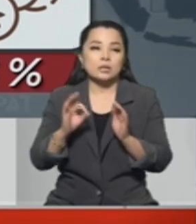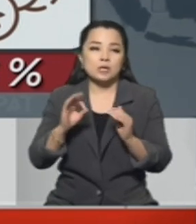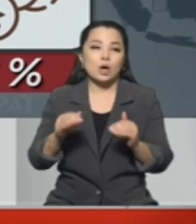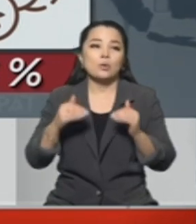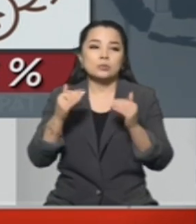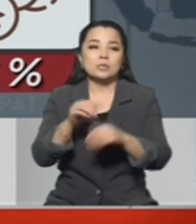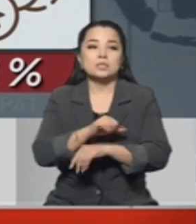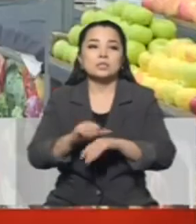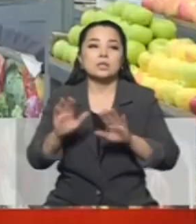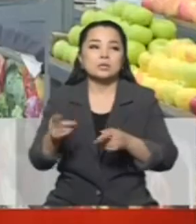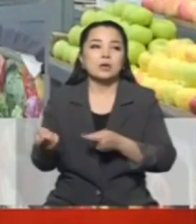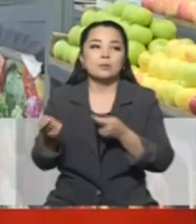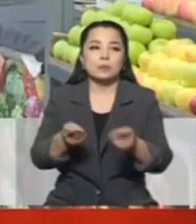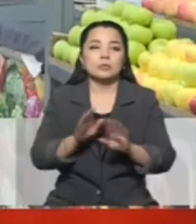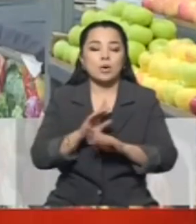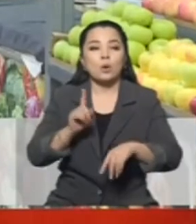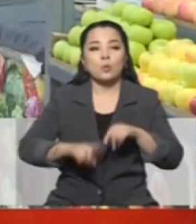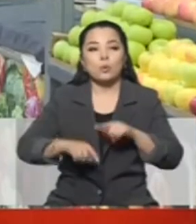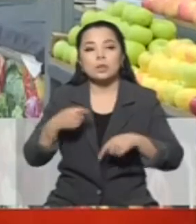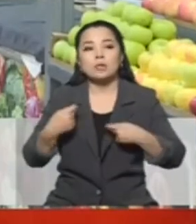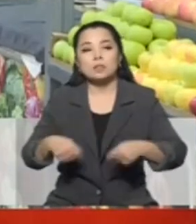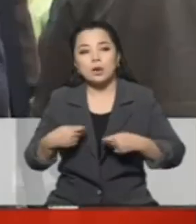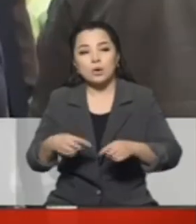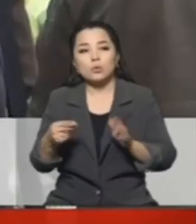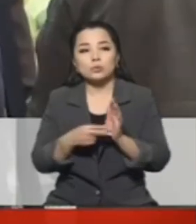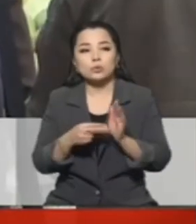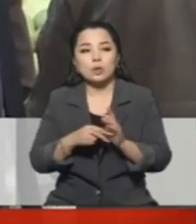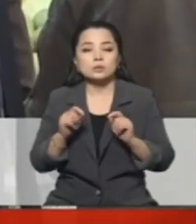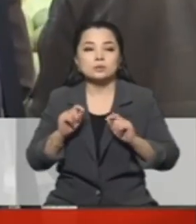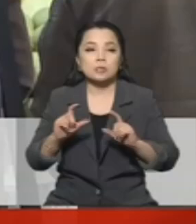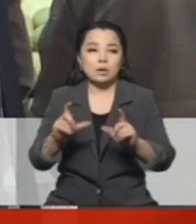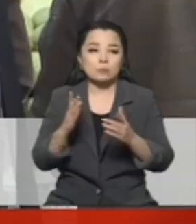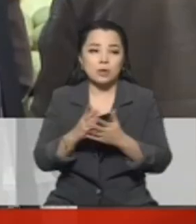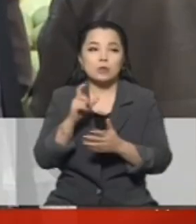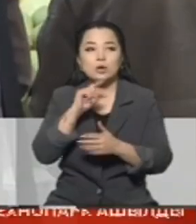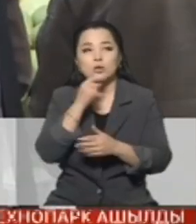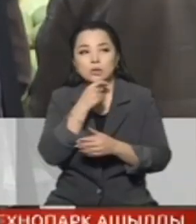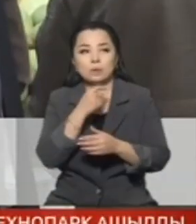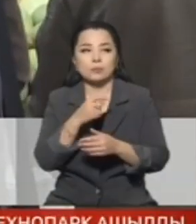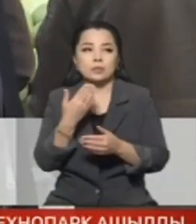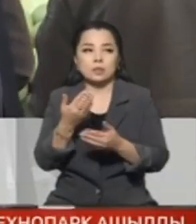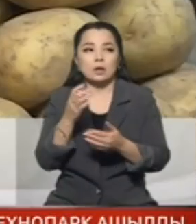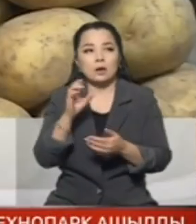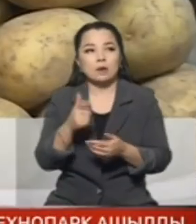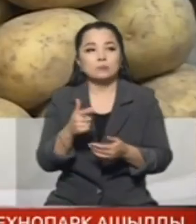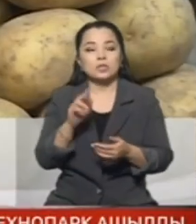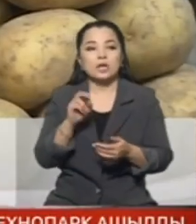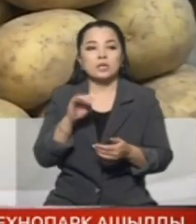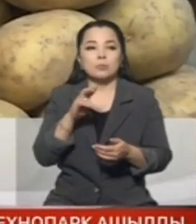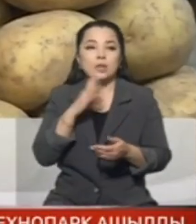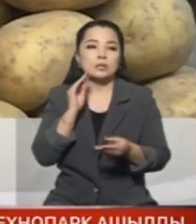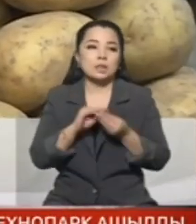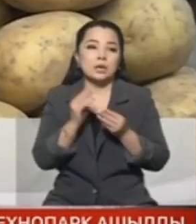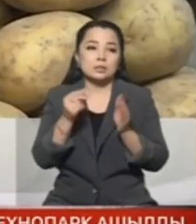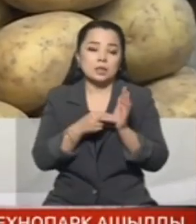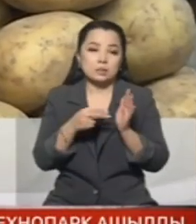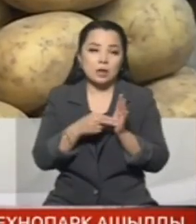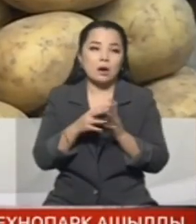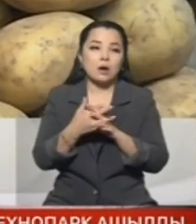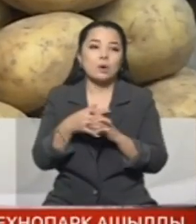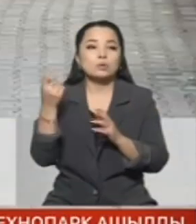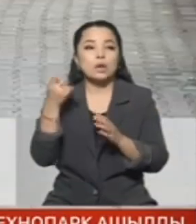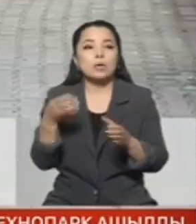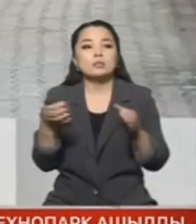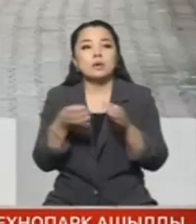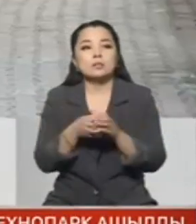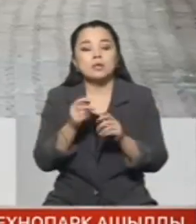Тек сырттан келетін өнім емес, отандық тауарлардың да құны өскен. Экономист Ғалымжан Керімбек бағаны тұрақтандыру үшін ауыл шаруашылық